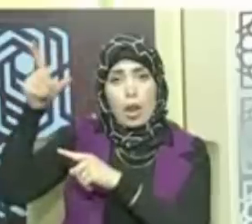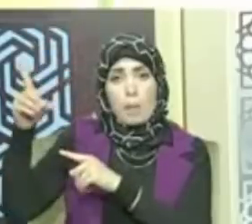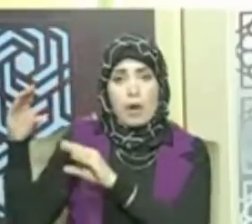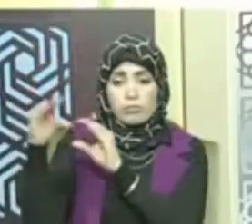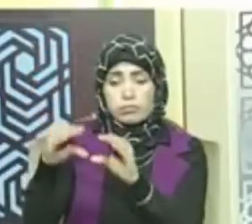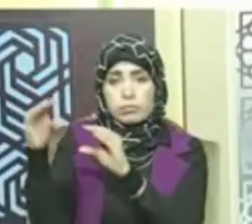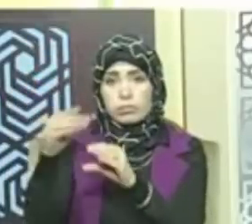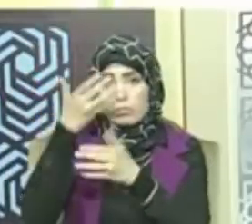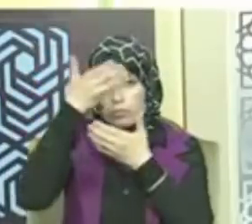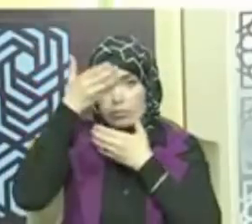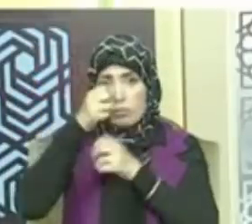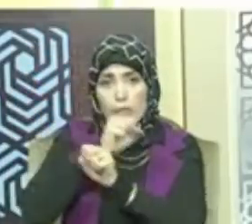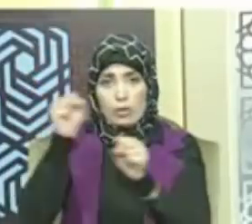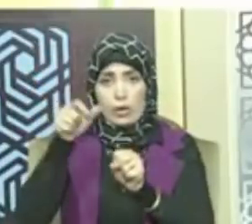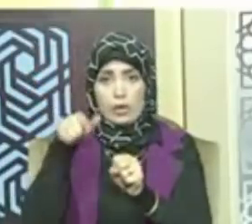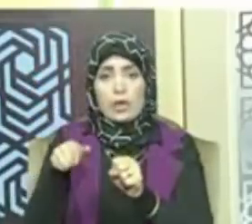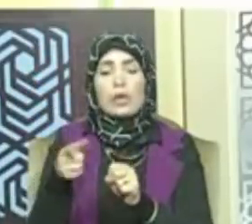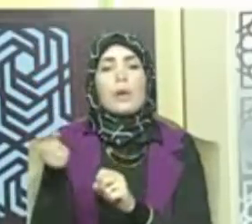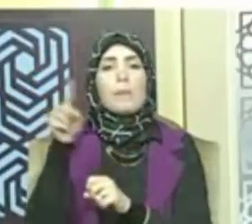لأشقائها أو لدول أخرى.